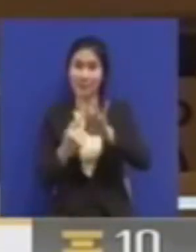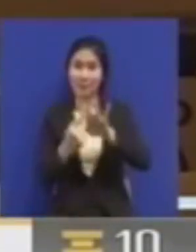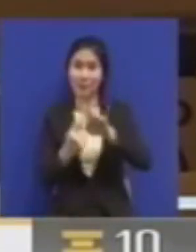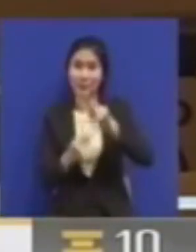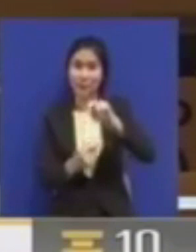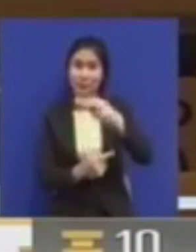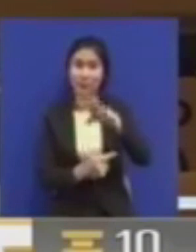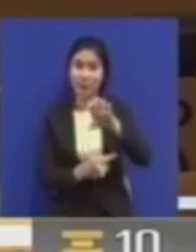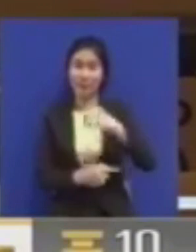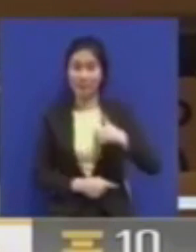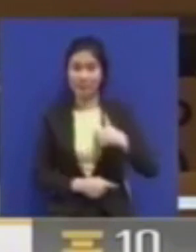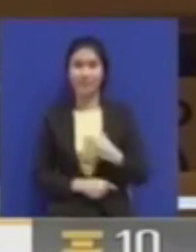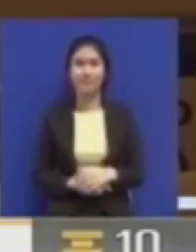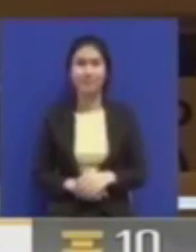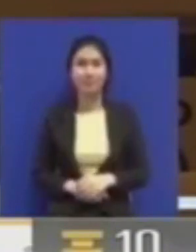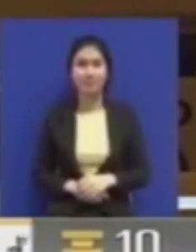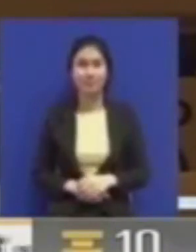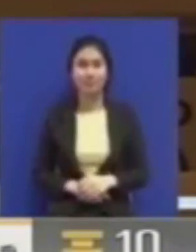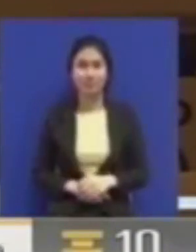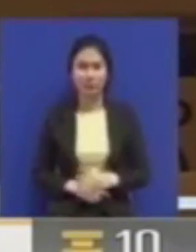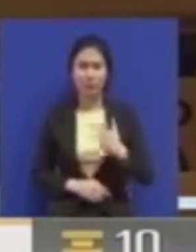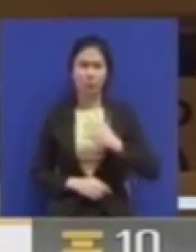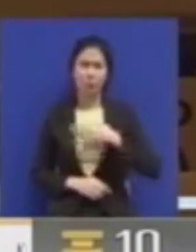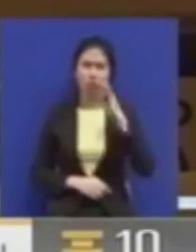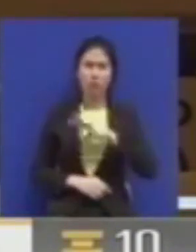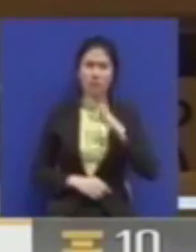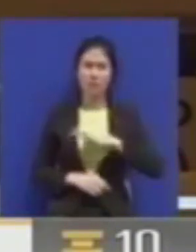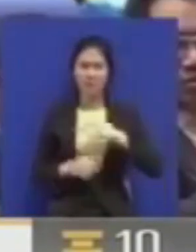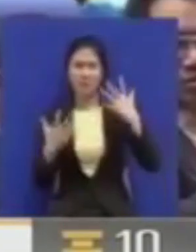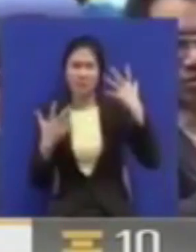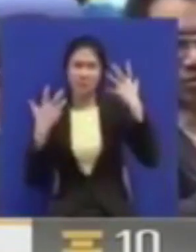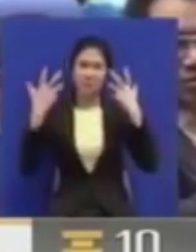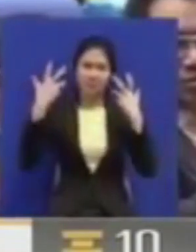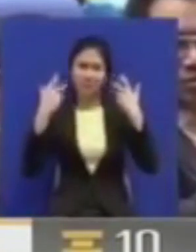ปู่ชัยก็ต้องงดออกเสียงอยู่แล้ว นายเทพไทยเสนพงศ์นะคะพูดถึงการงดออกเสียง